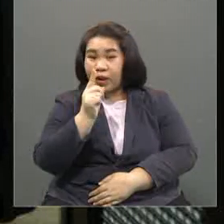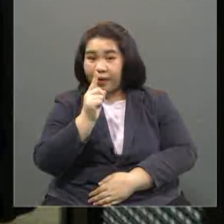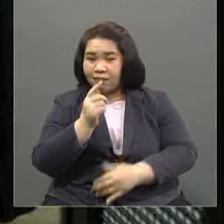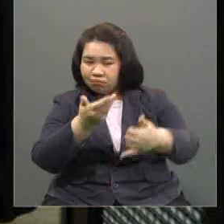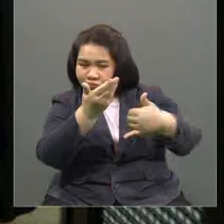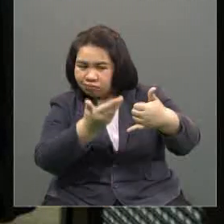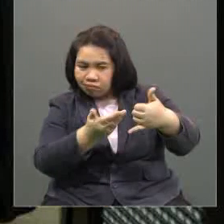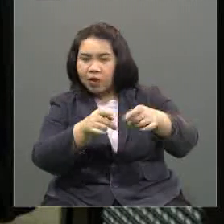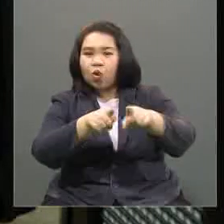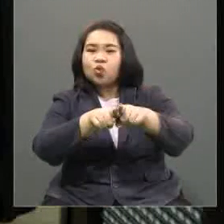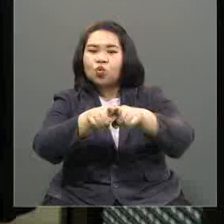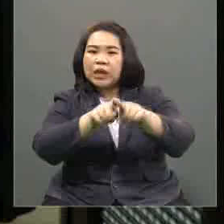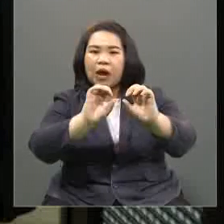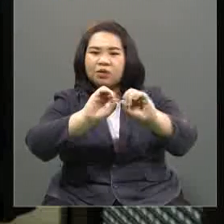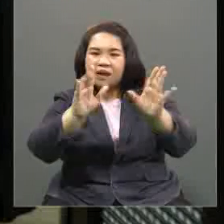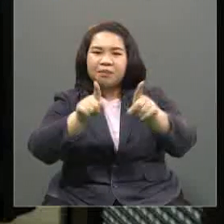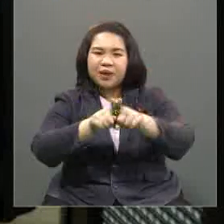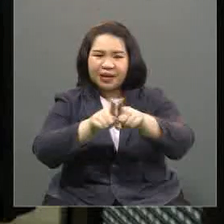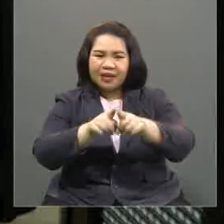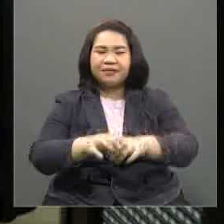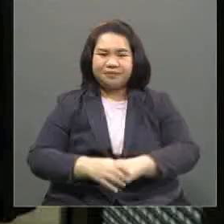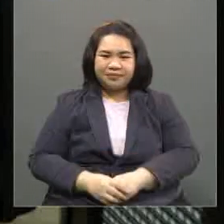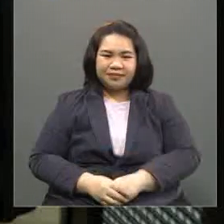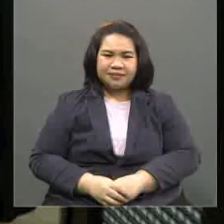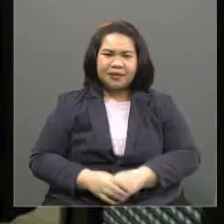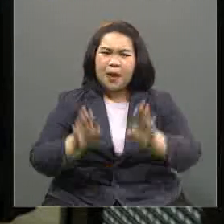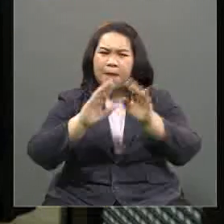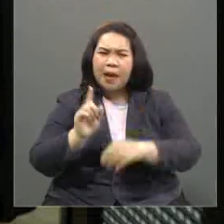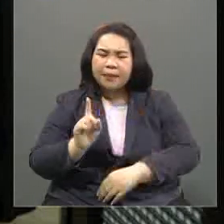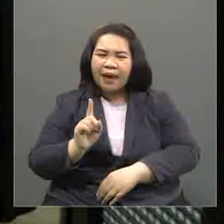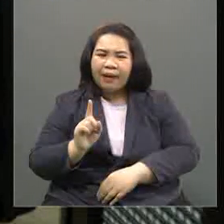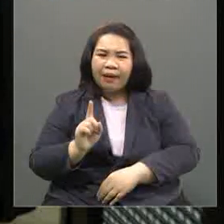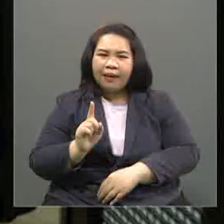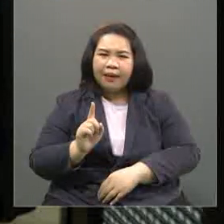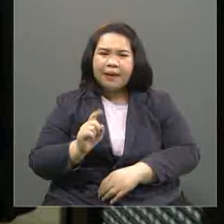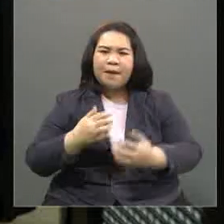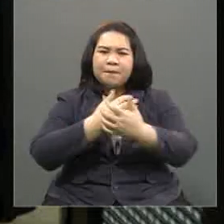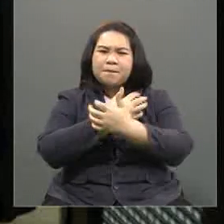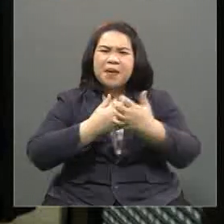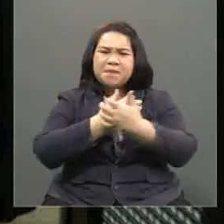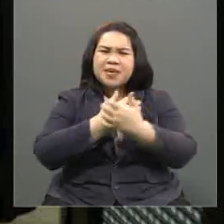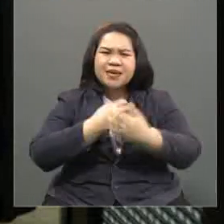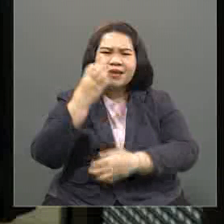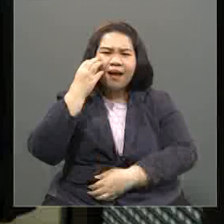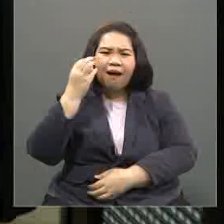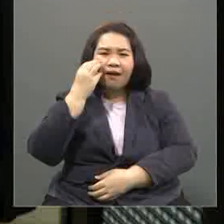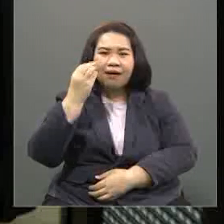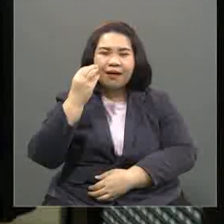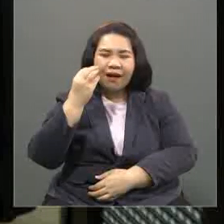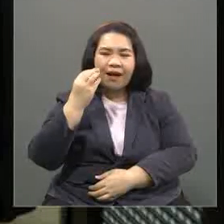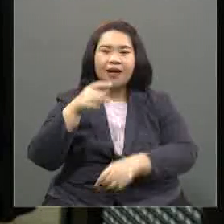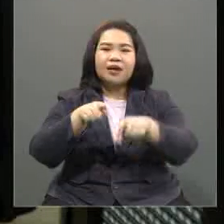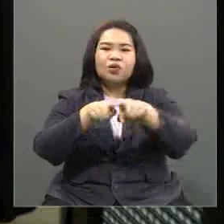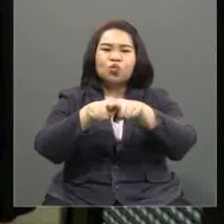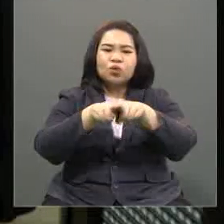สะดุดตาโดดเด่นเช่นเดียวกันเดี๋ยวจะให้ดูว่าเป็นลายอะไรลายโคอาล่าค่ะโอ้โหน่ารักมากนะคะซึ่งคู่นี้เนี่ยเ